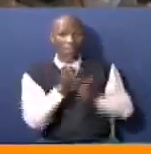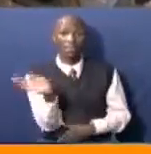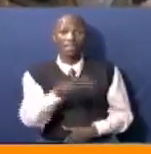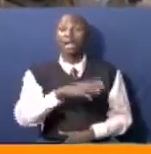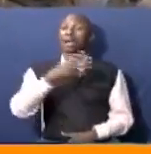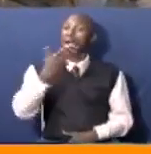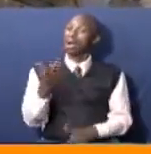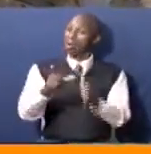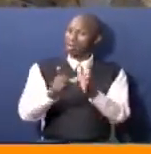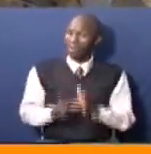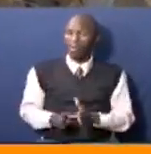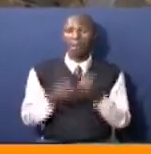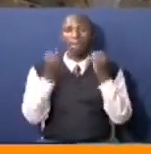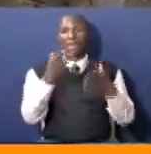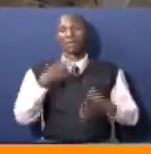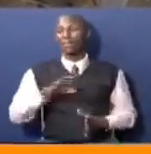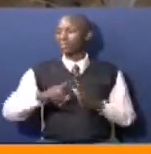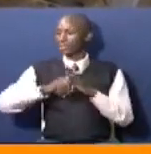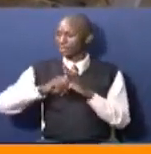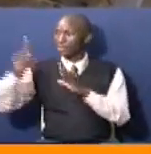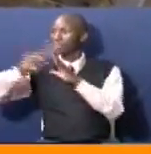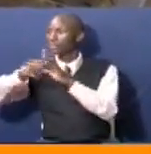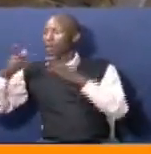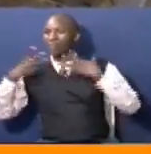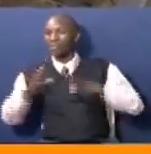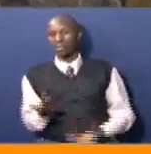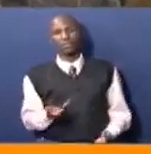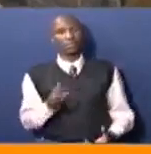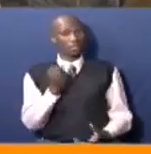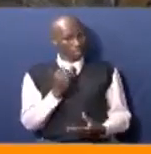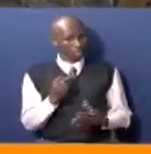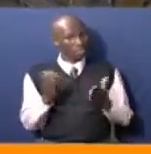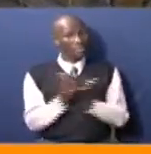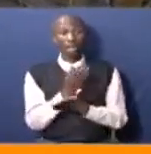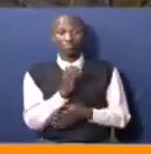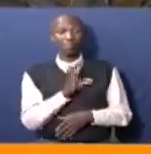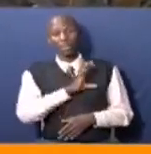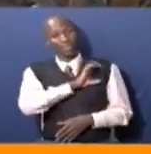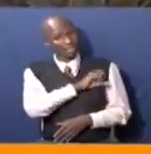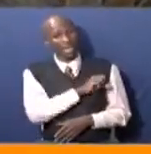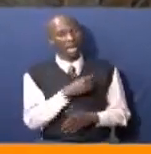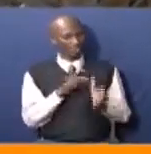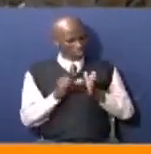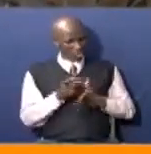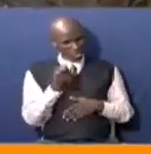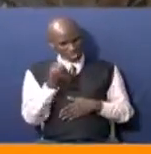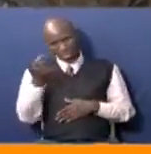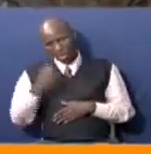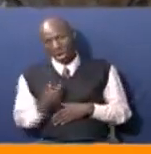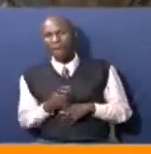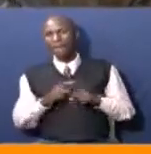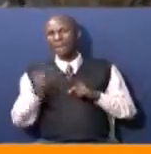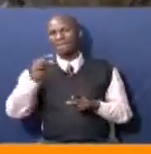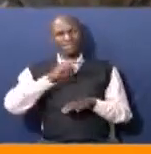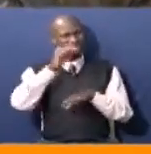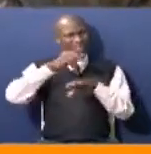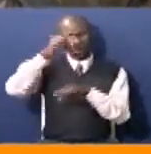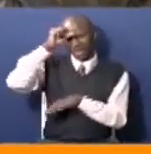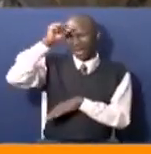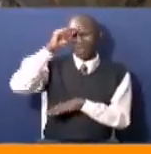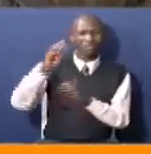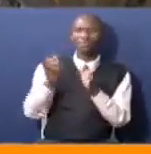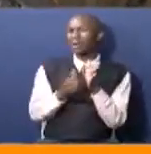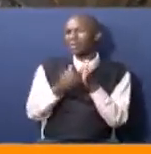maloni. Aingi ni maasembie, alama tie tuwa kuona alama yeyo meze mena tuloni tonini. Silika leza mutuwa